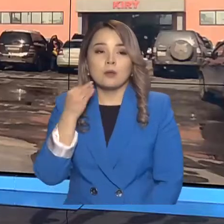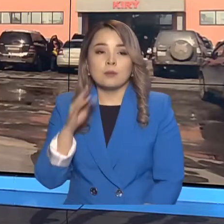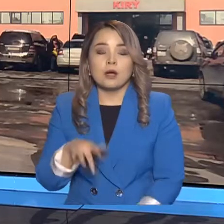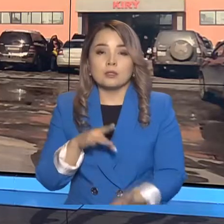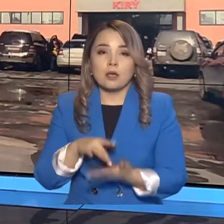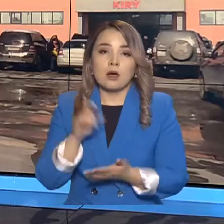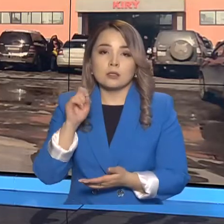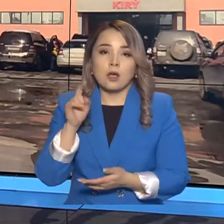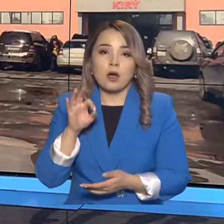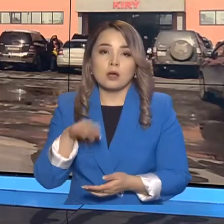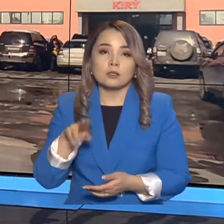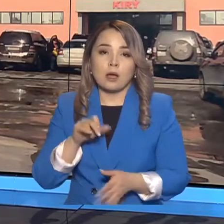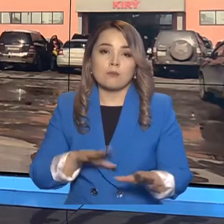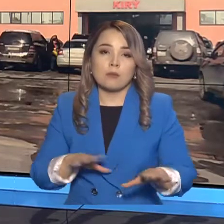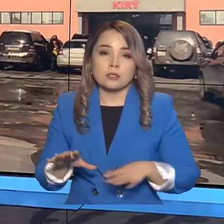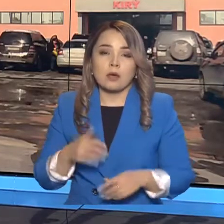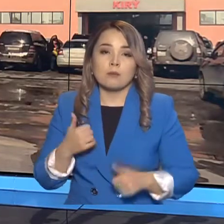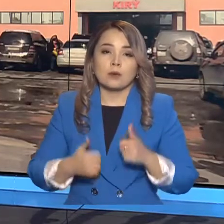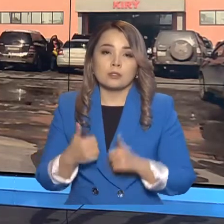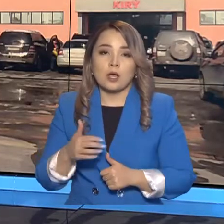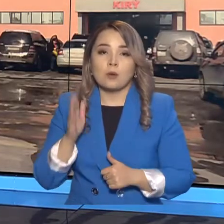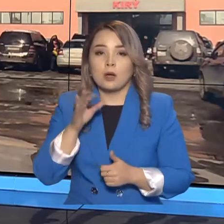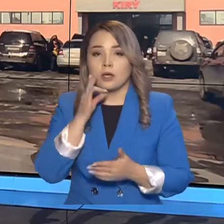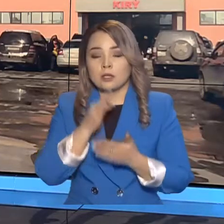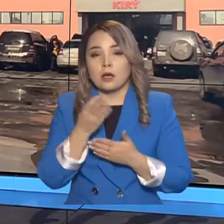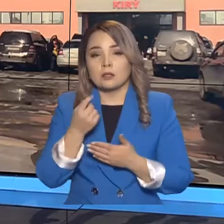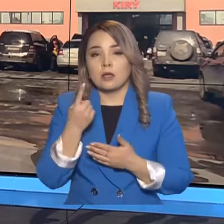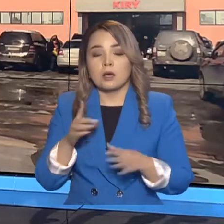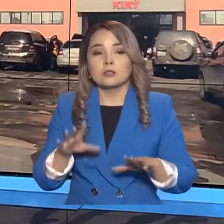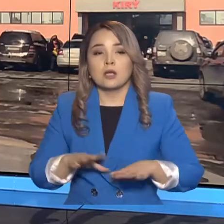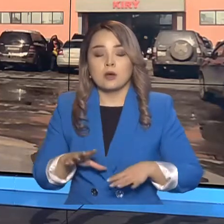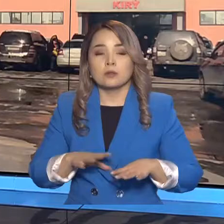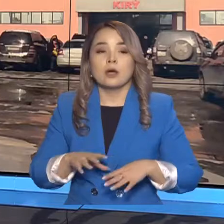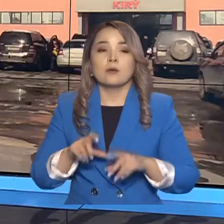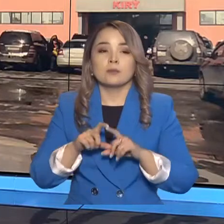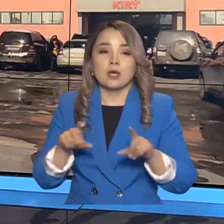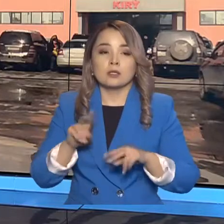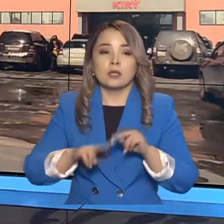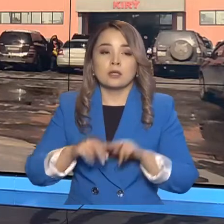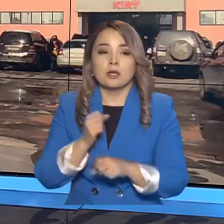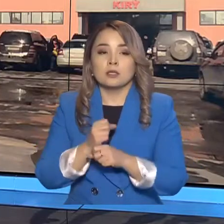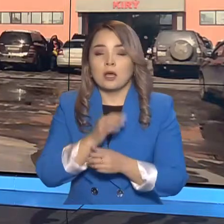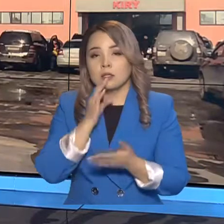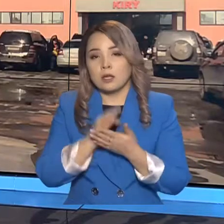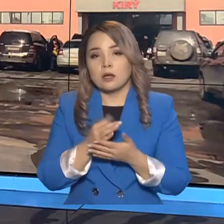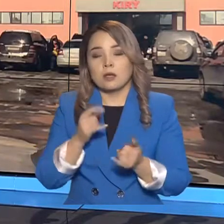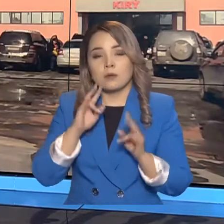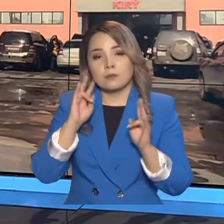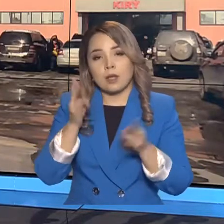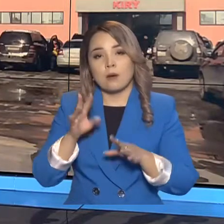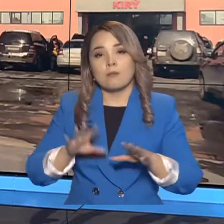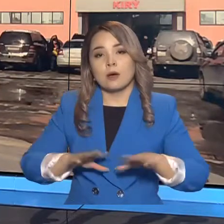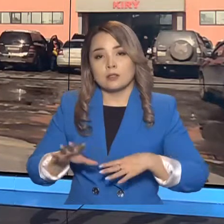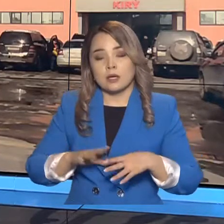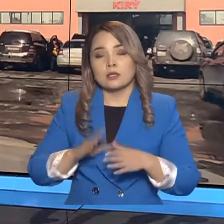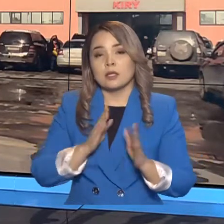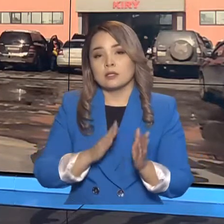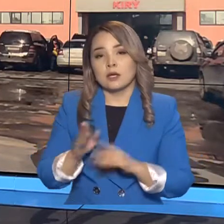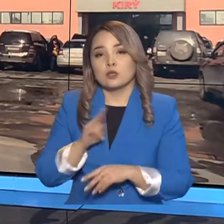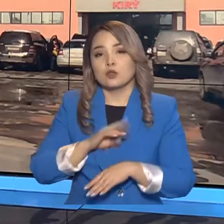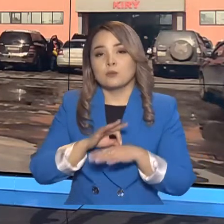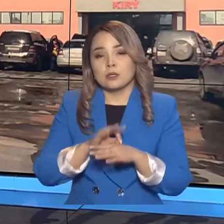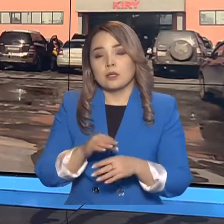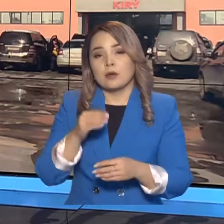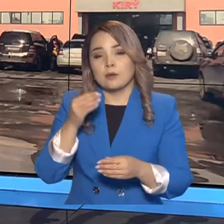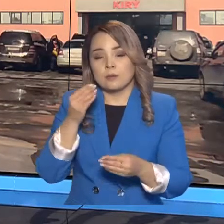Алматыдағы Алтын Орда базарында бәсекелес бола алатындай тағы бір сауда нысанын салу керек. Сонда ғана атышулы базардағы жағдай реттеліп,